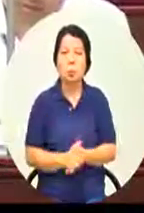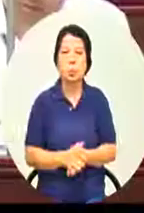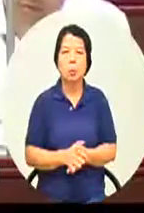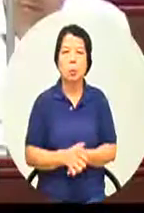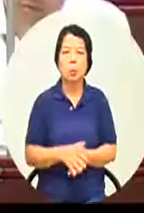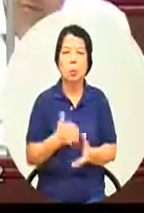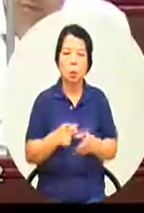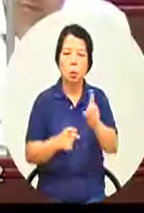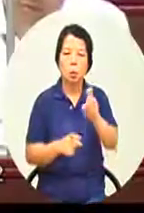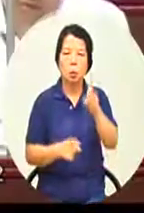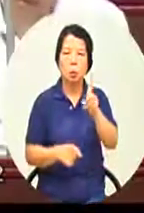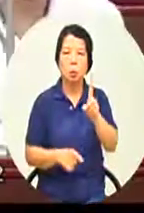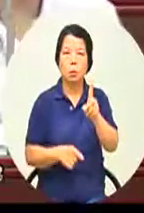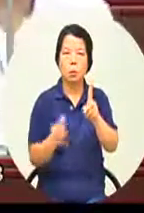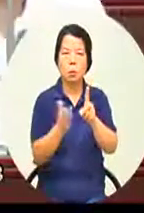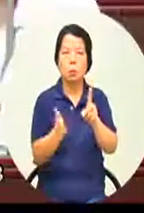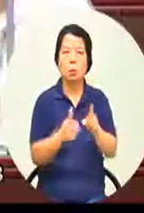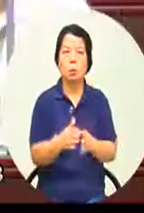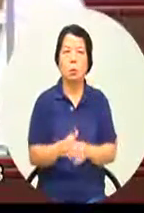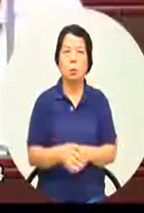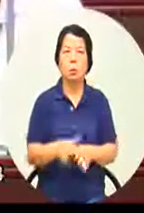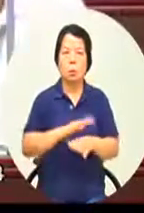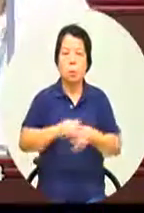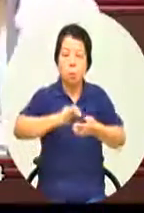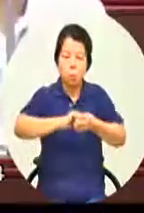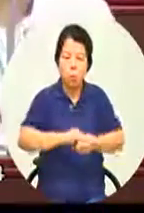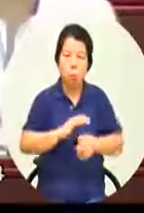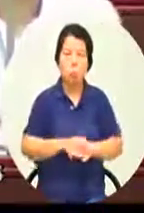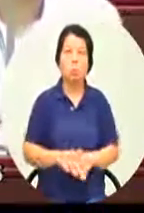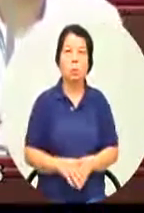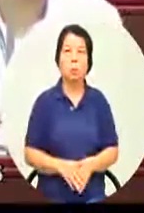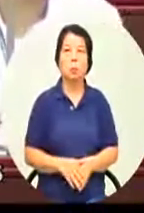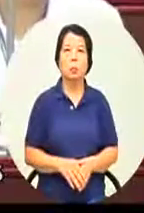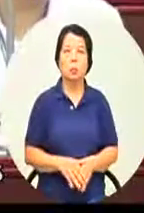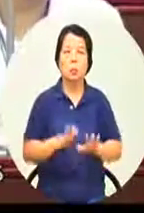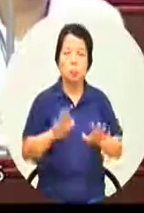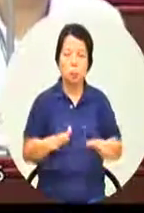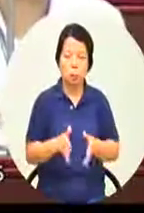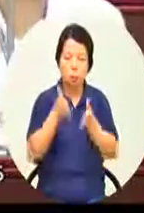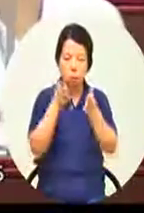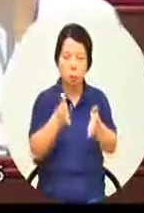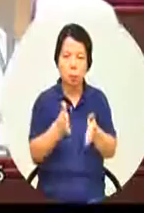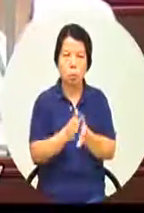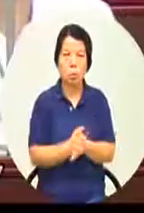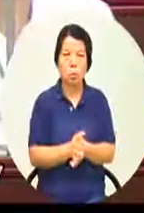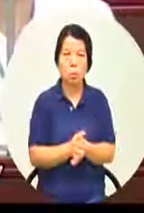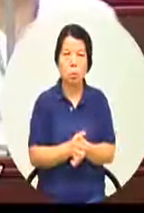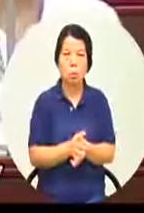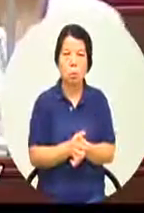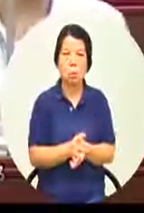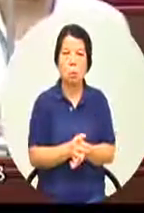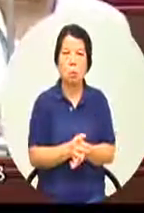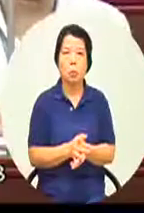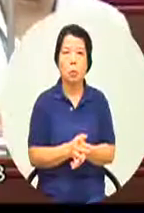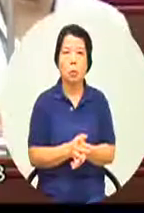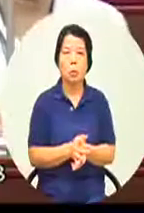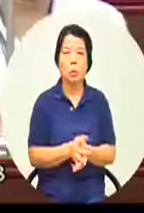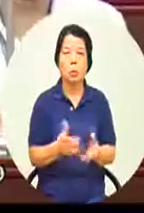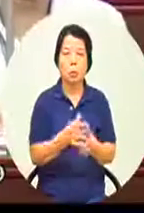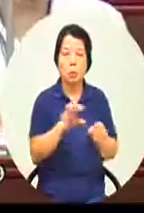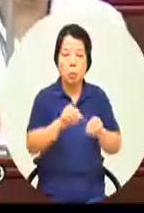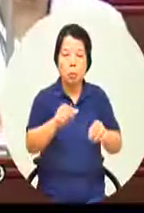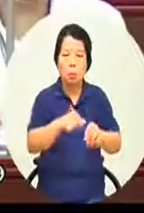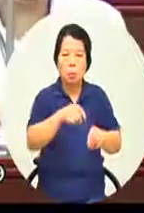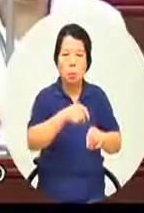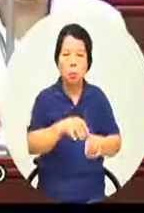在11月左右我们就可以确定。目前朝向的是看起来这个地下道的